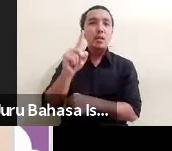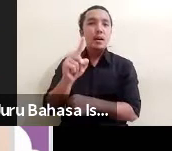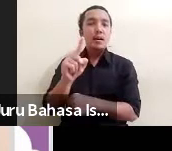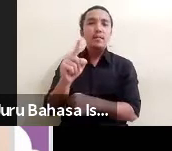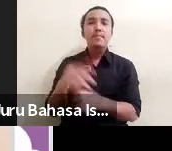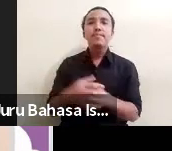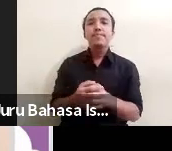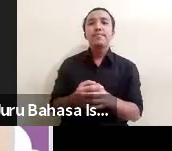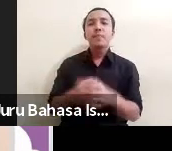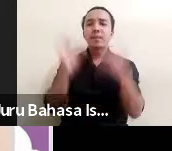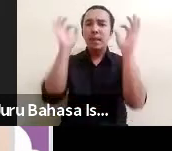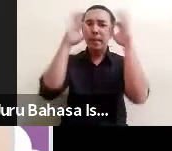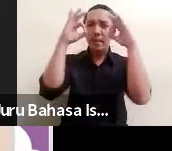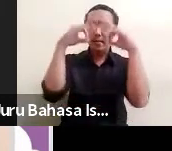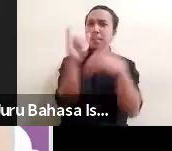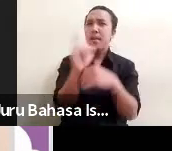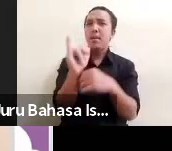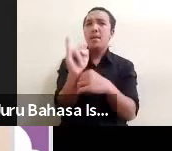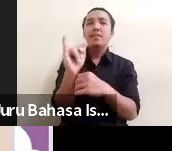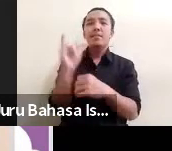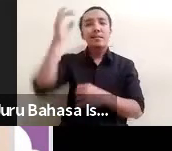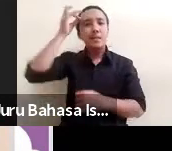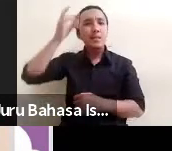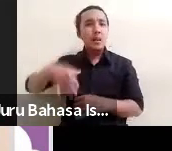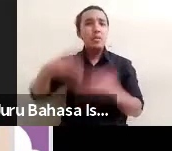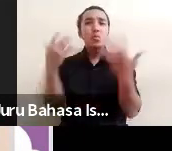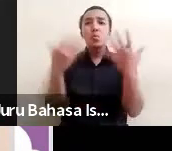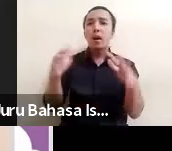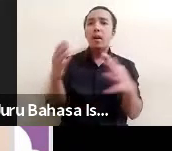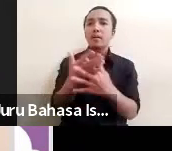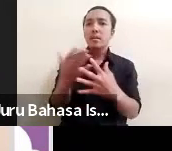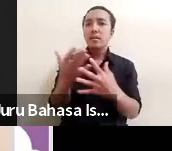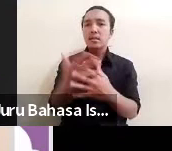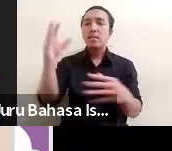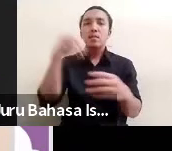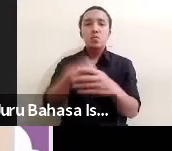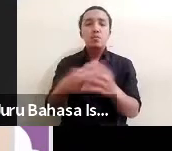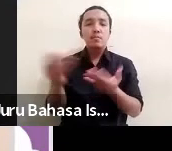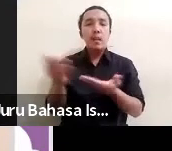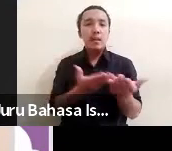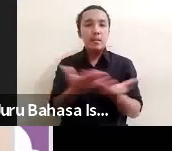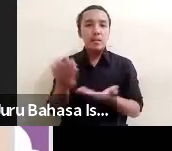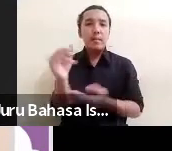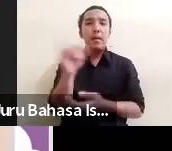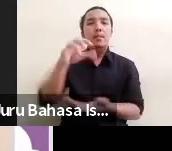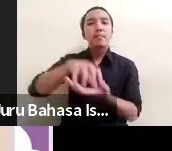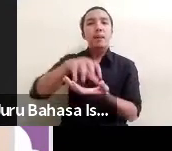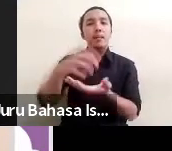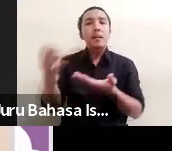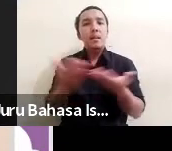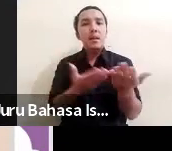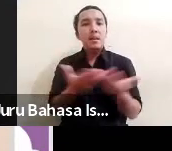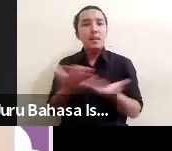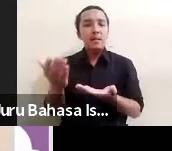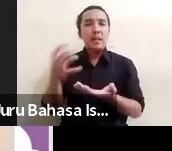ini sebagian besar sudah akses, Pak. Termasuk pelayanannya, termasuk tempat pelayanan, termasuk di Dukcapil.